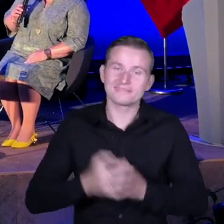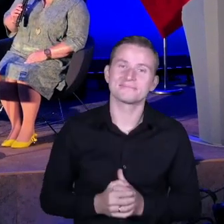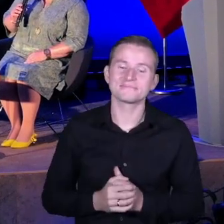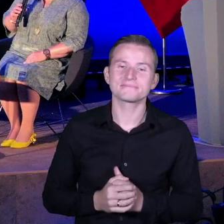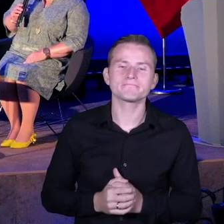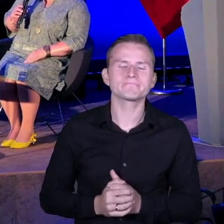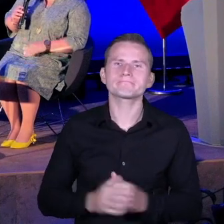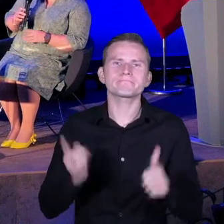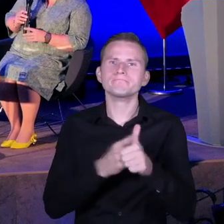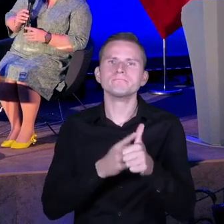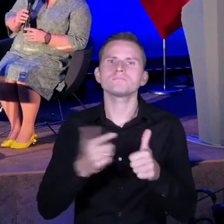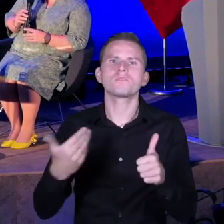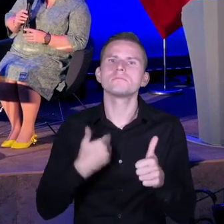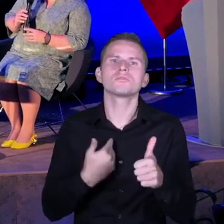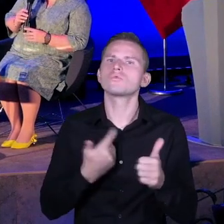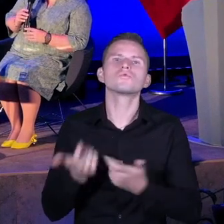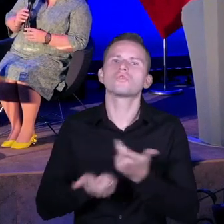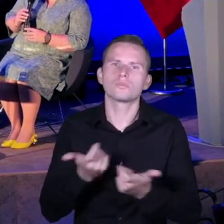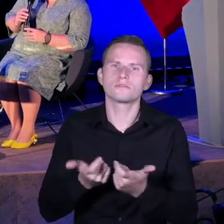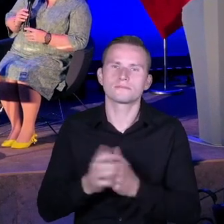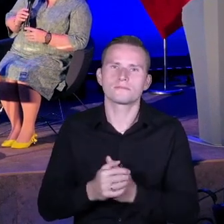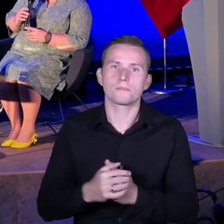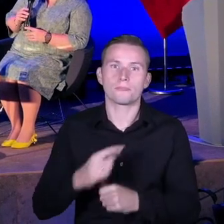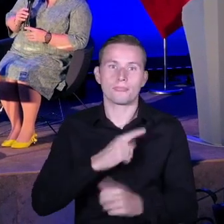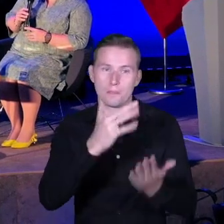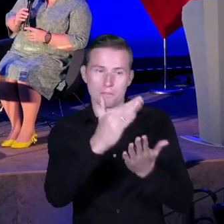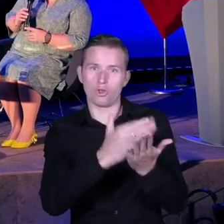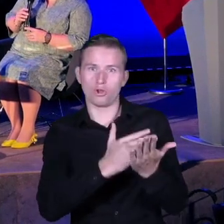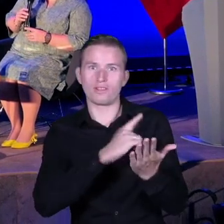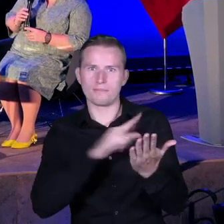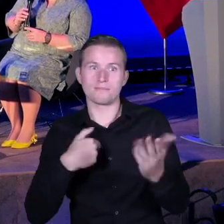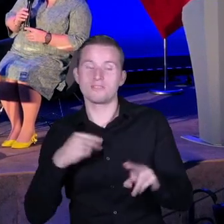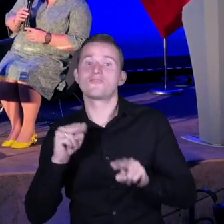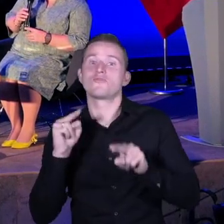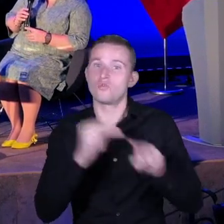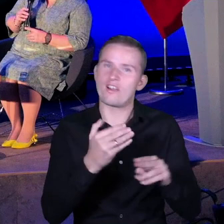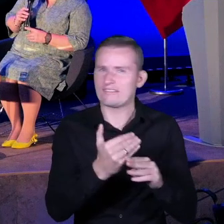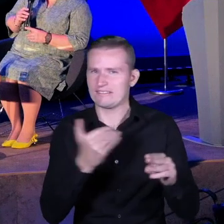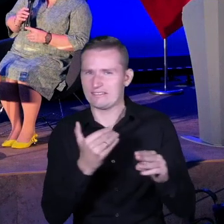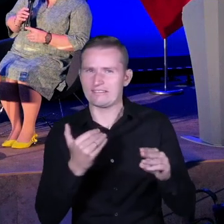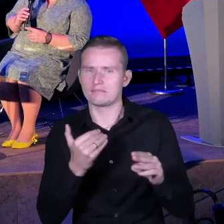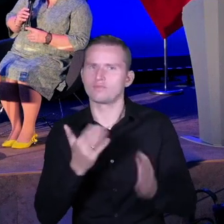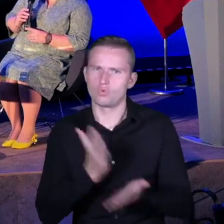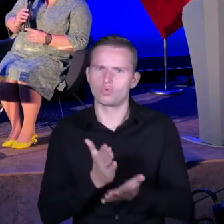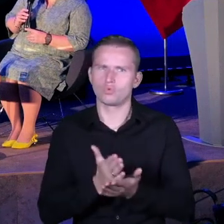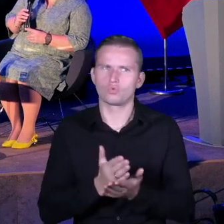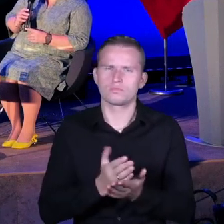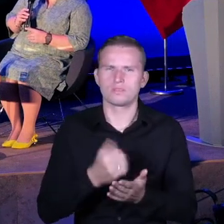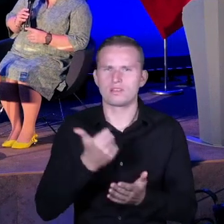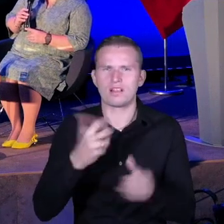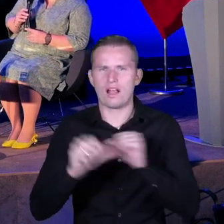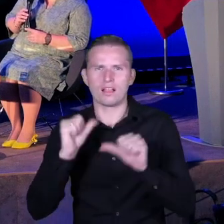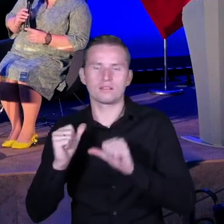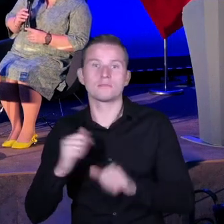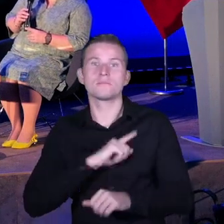Pierwsze, co zrobiliśmy jeszcze zanim weszliśmy do programu, od wielu lat wpisaliśmy, i to rzeczywiście kilka lat wcześniej, wpisaliśmy do